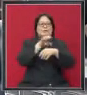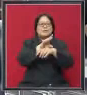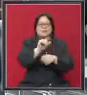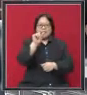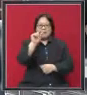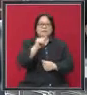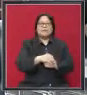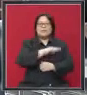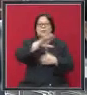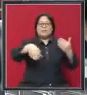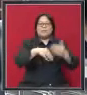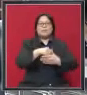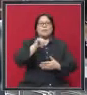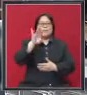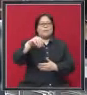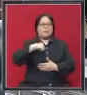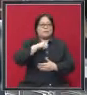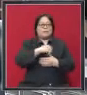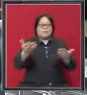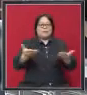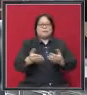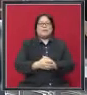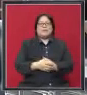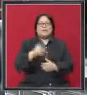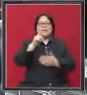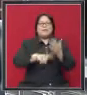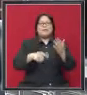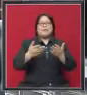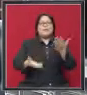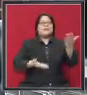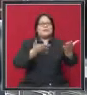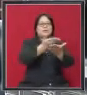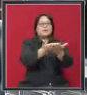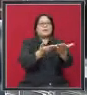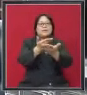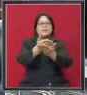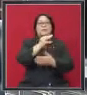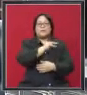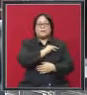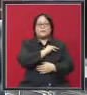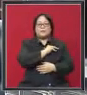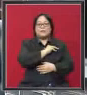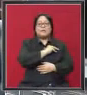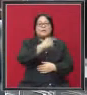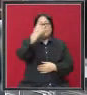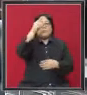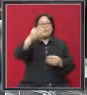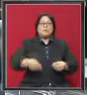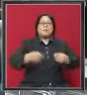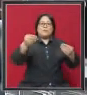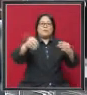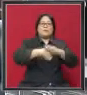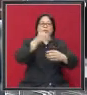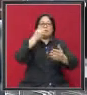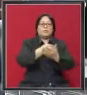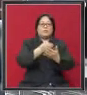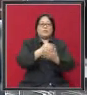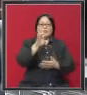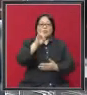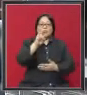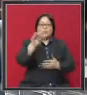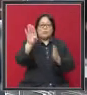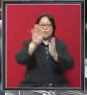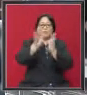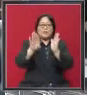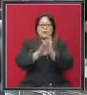nasihat sedikit pada semua ahli-ahli di Dewan ini. Apa yang dicadangkan oleh Menteri untuk memberi pengeluaran 70